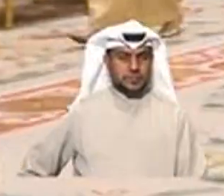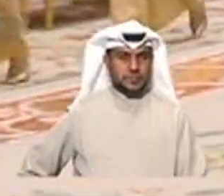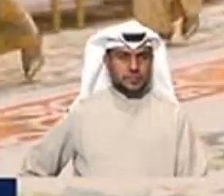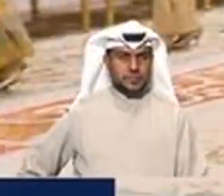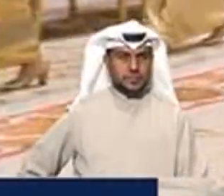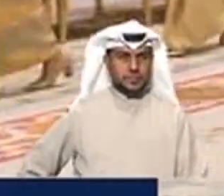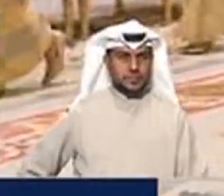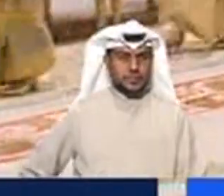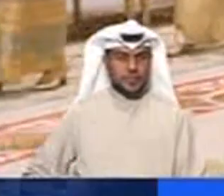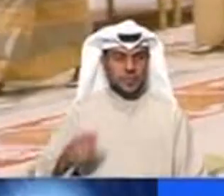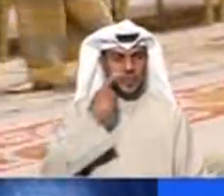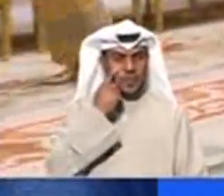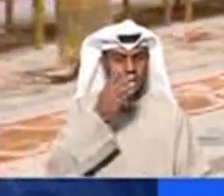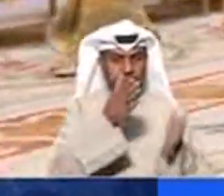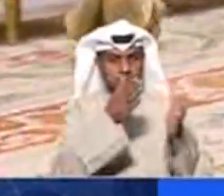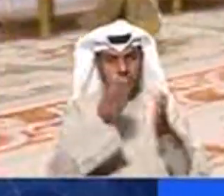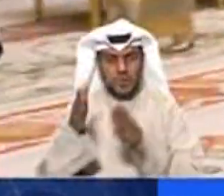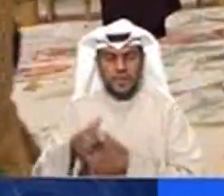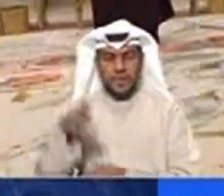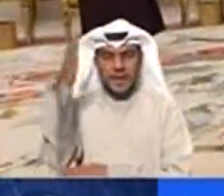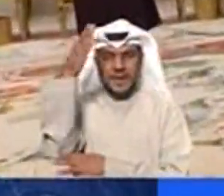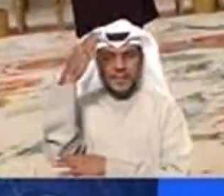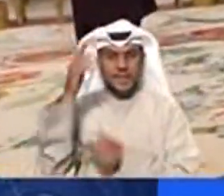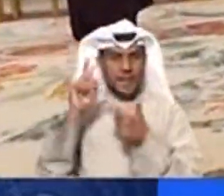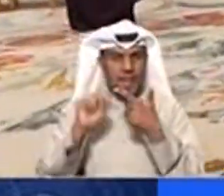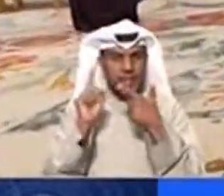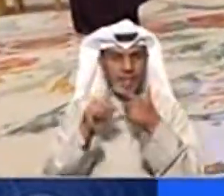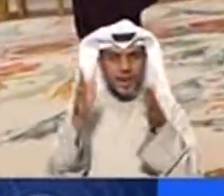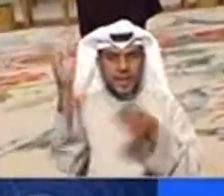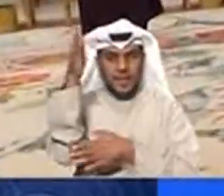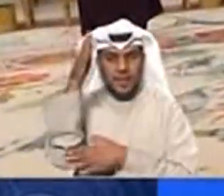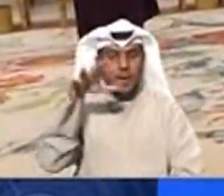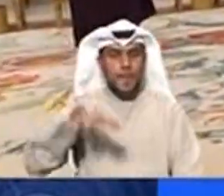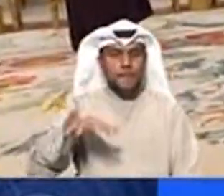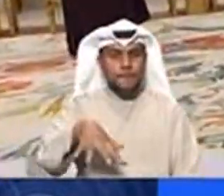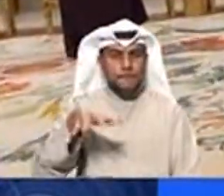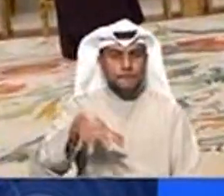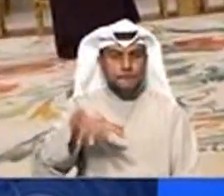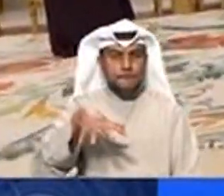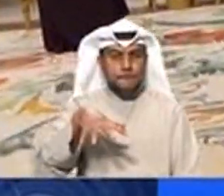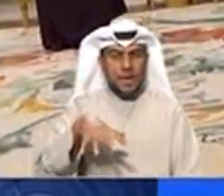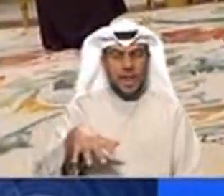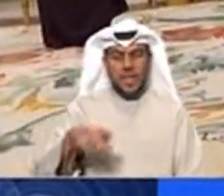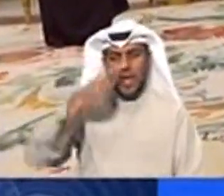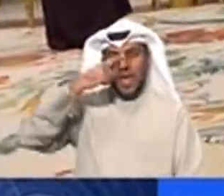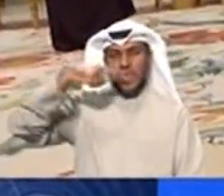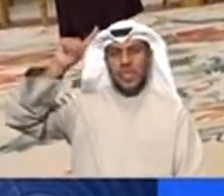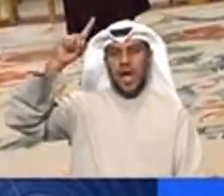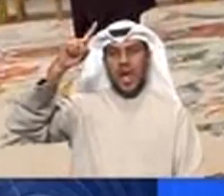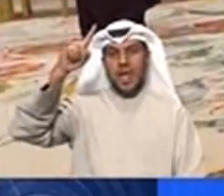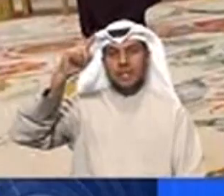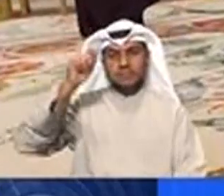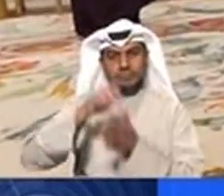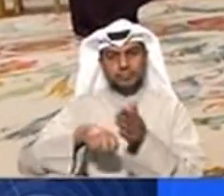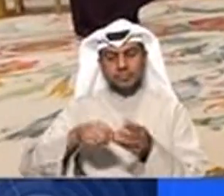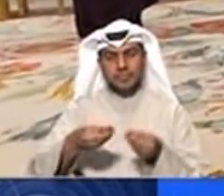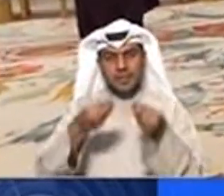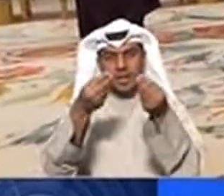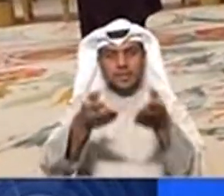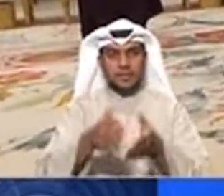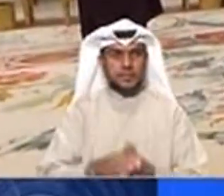عماد السفير روج تامون فاكول سفيرا لمملكة تايلاند.